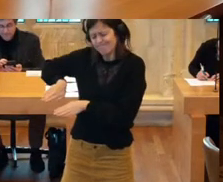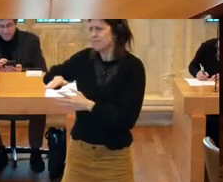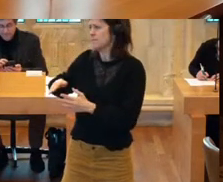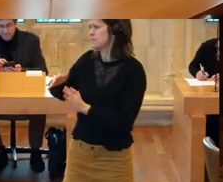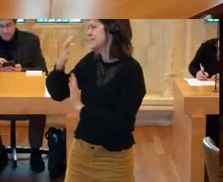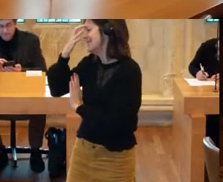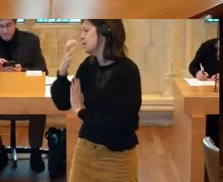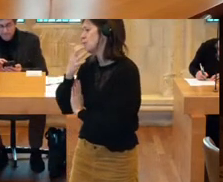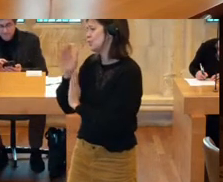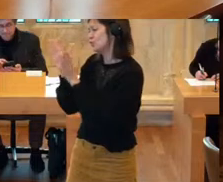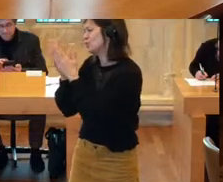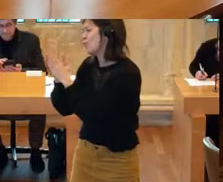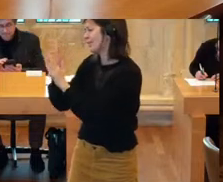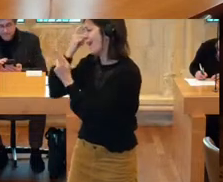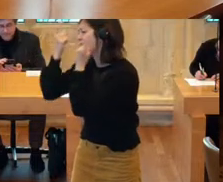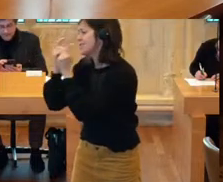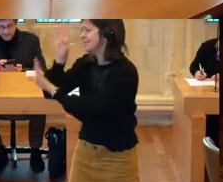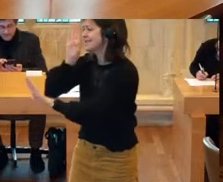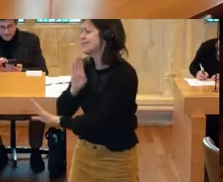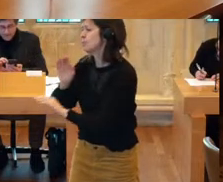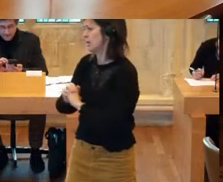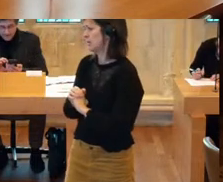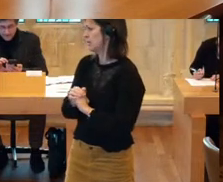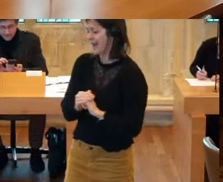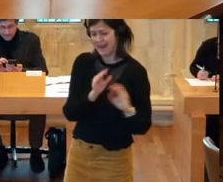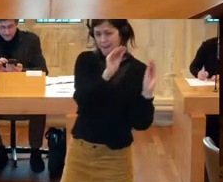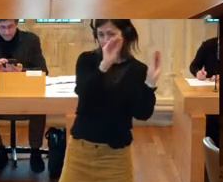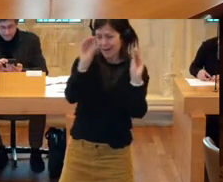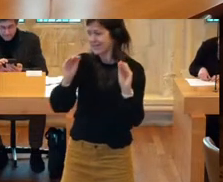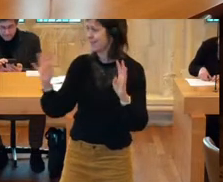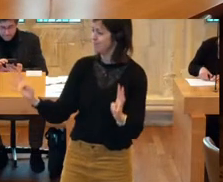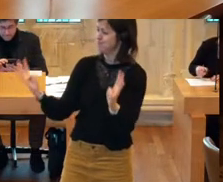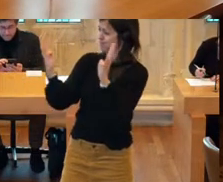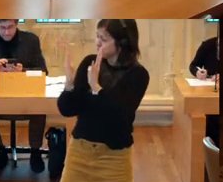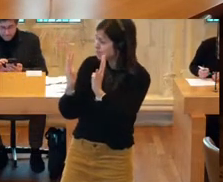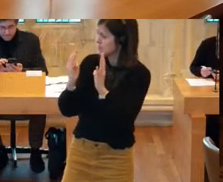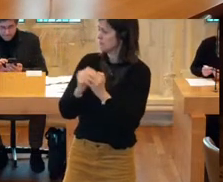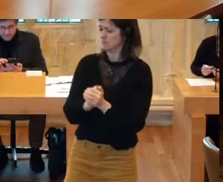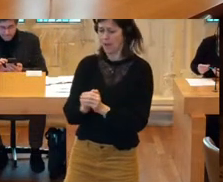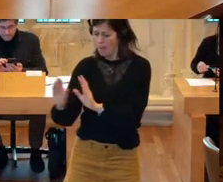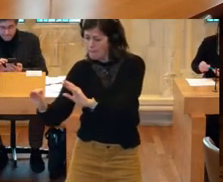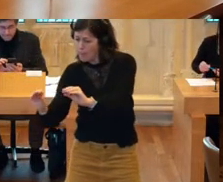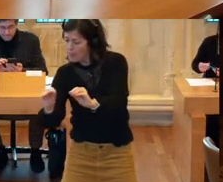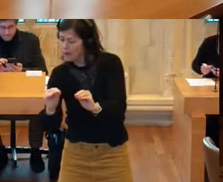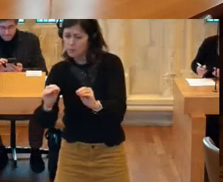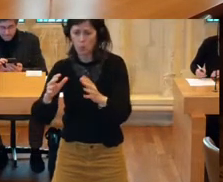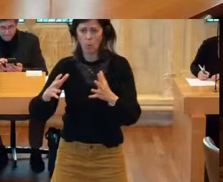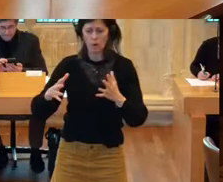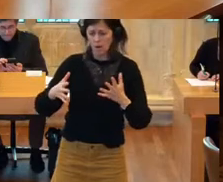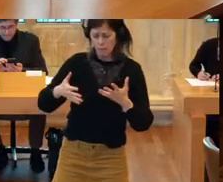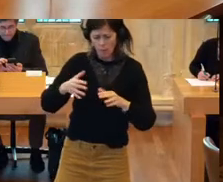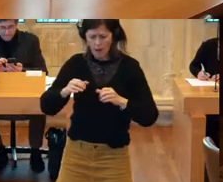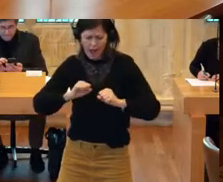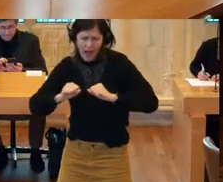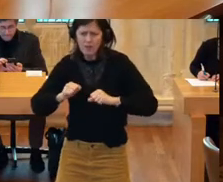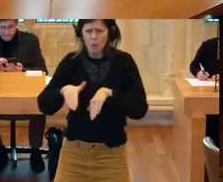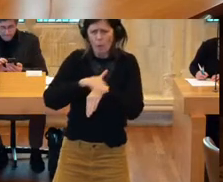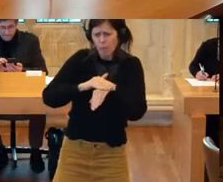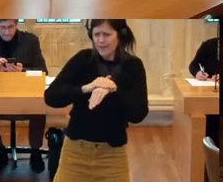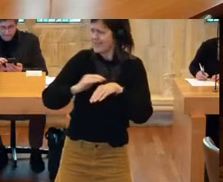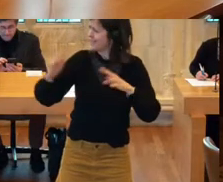pour la ville et d'organiser avec les commerçants, les chambres consulaires, les habitants et tous les acteurs politiques